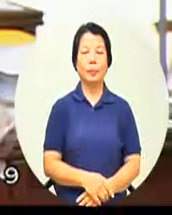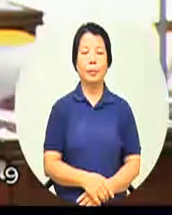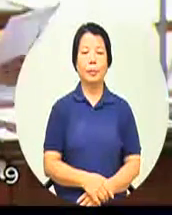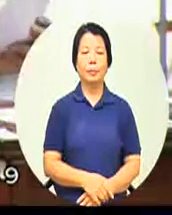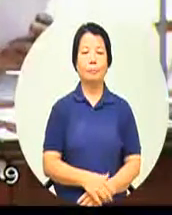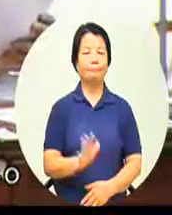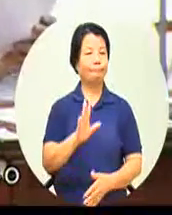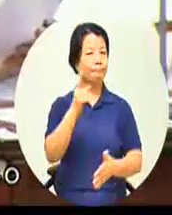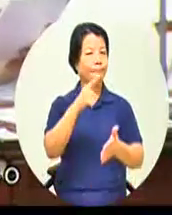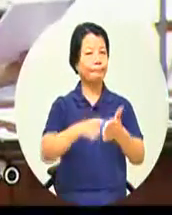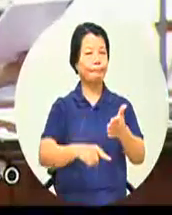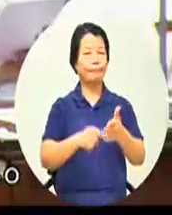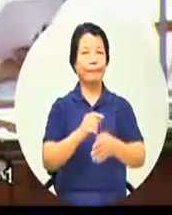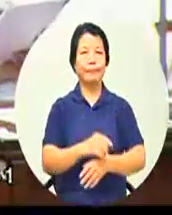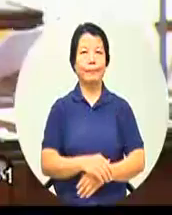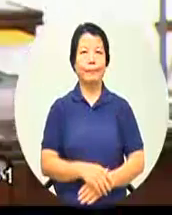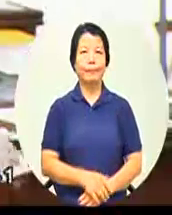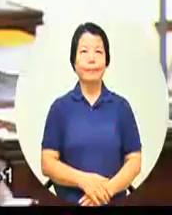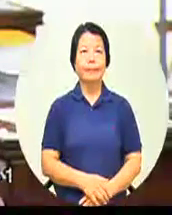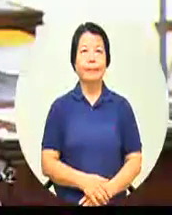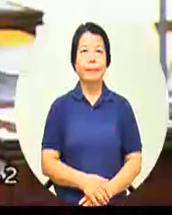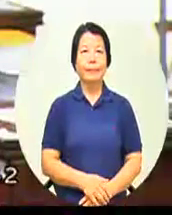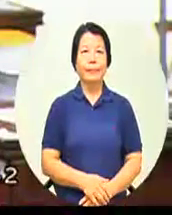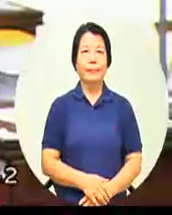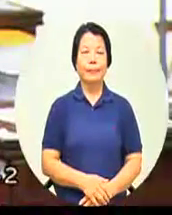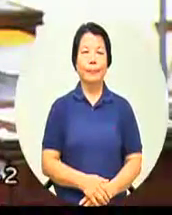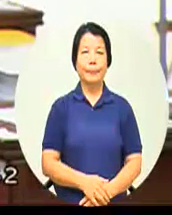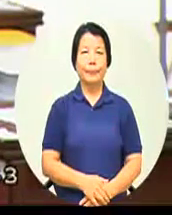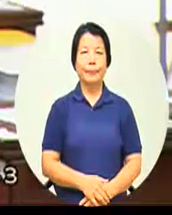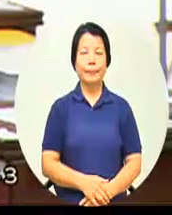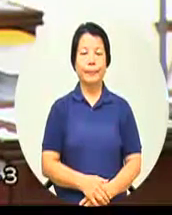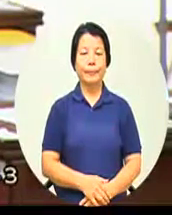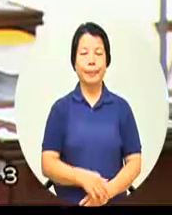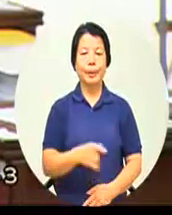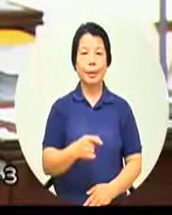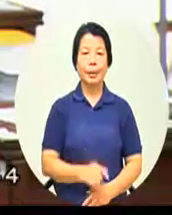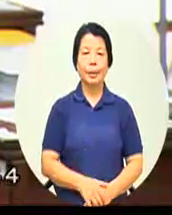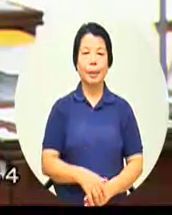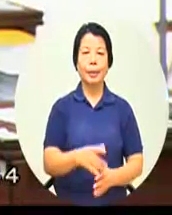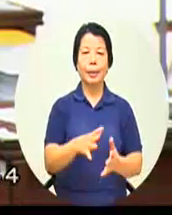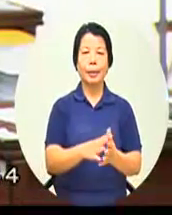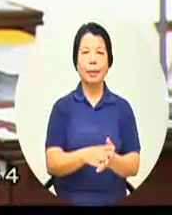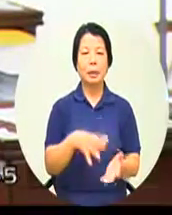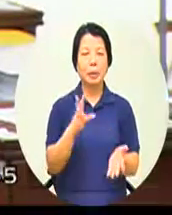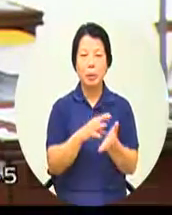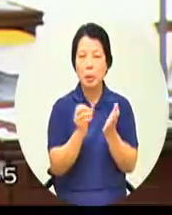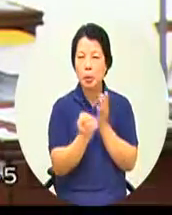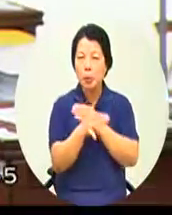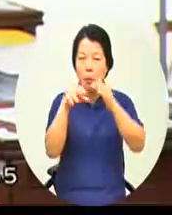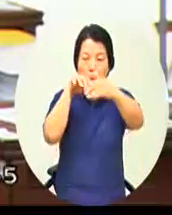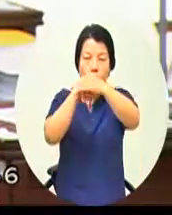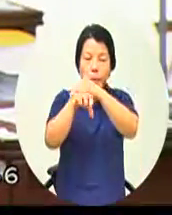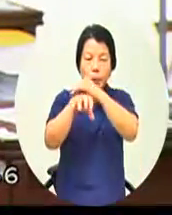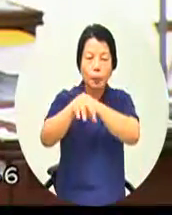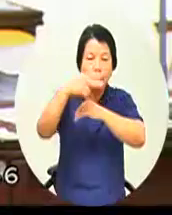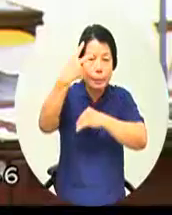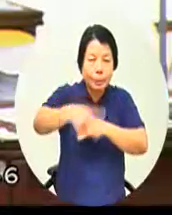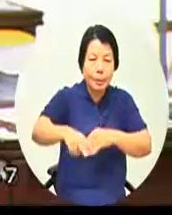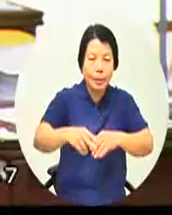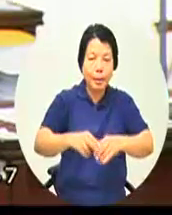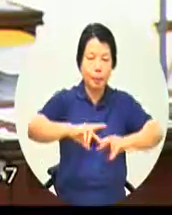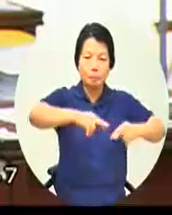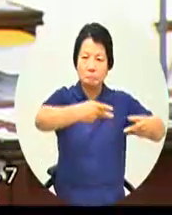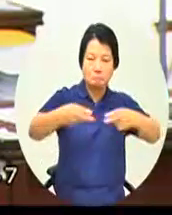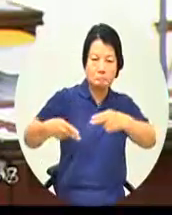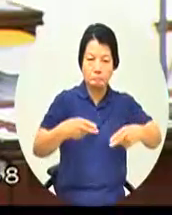单。咱讲实在就是讲，哦，会当讲咧，啊，一个废弃的要拆掉所在咧，再重新的用用的，以后咧，迄个所